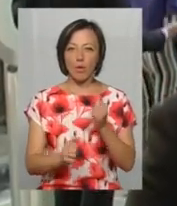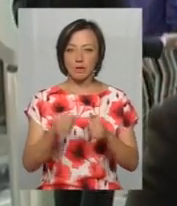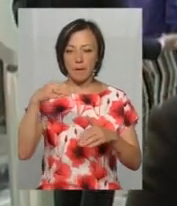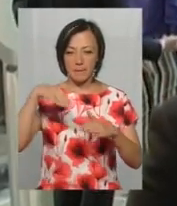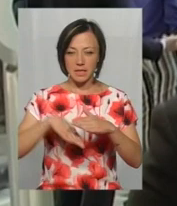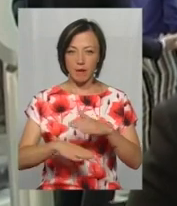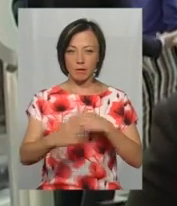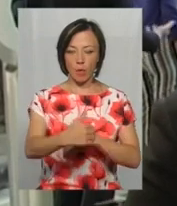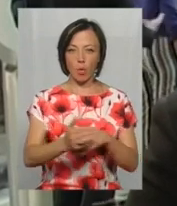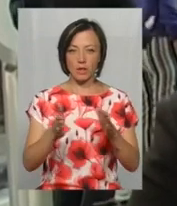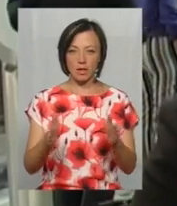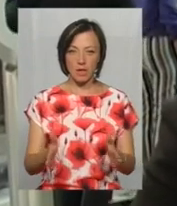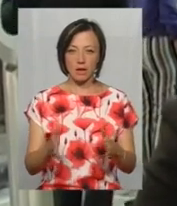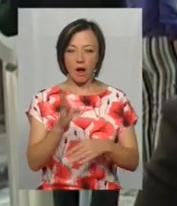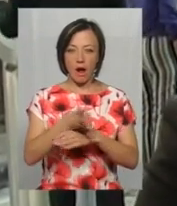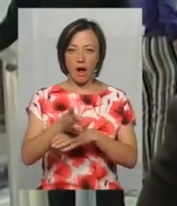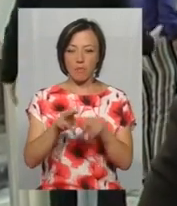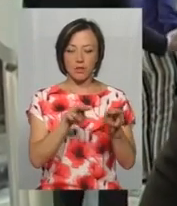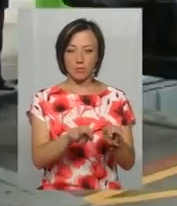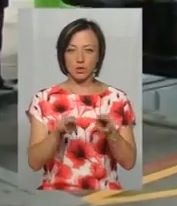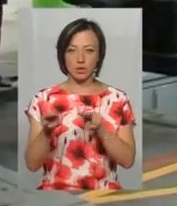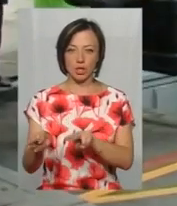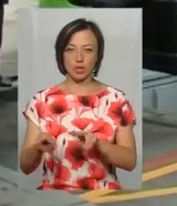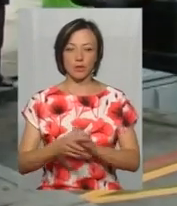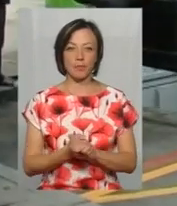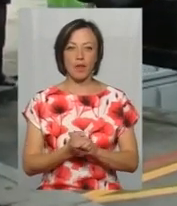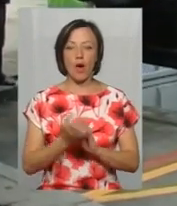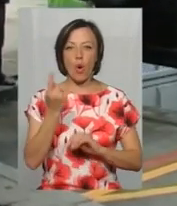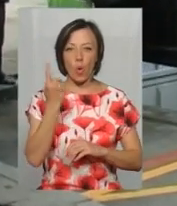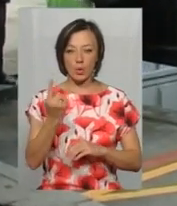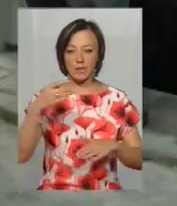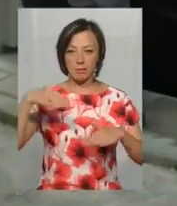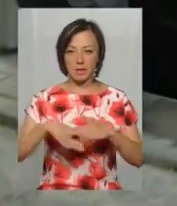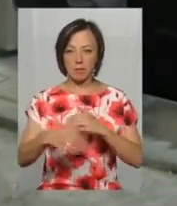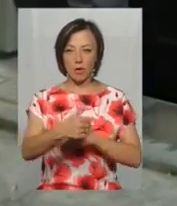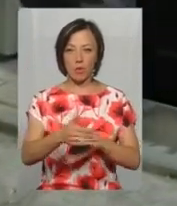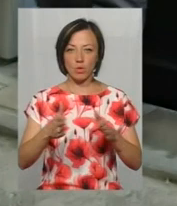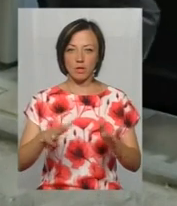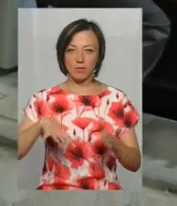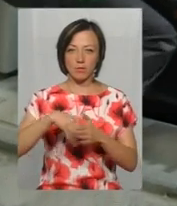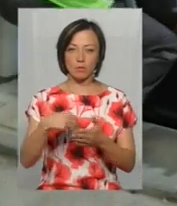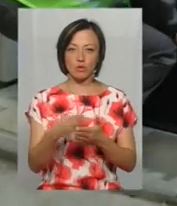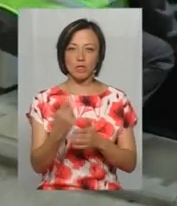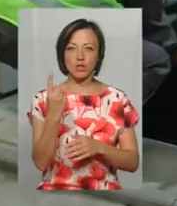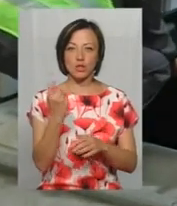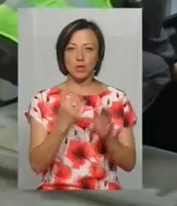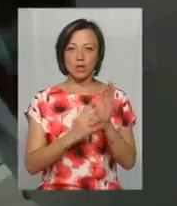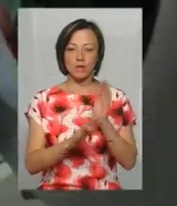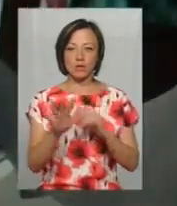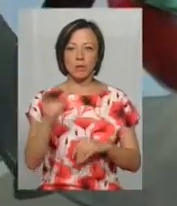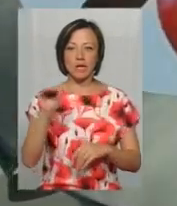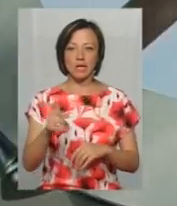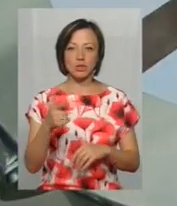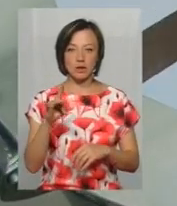підземного контейнеру камери відеоспостереження. Один підземний контейнер коштував бюджету Хмельницького 195 тисяч гривень.